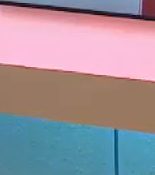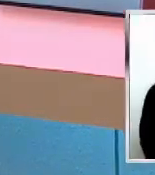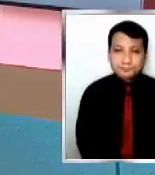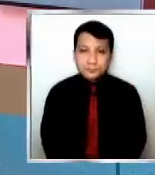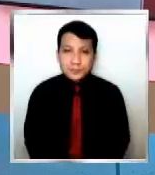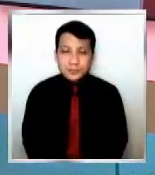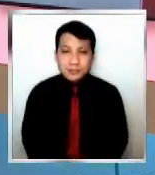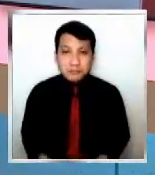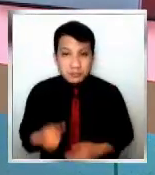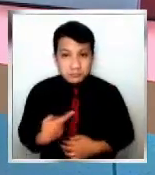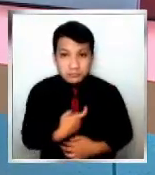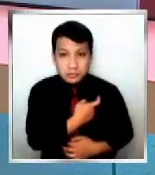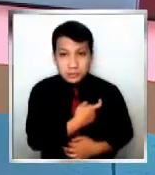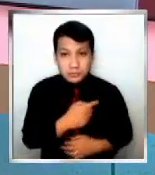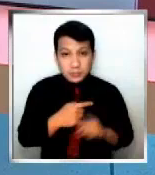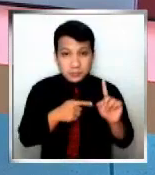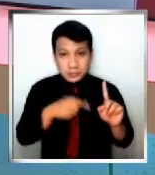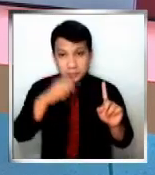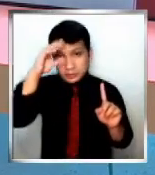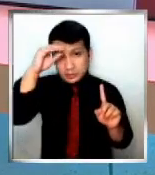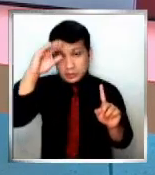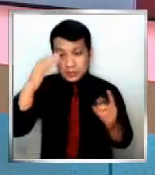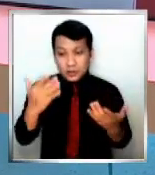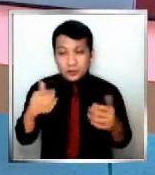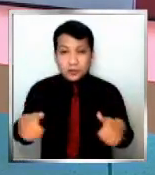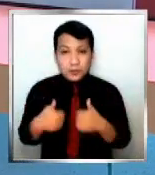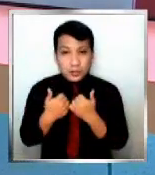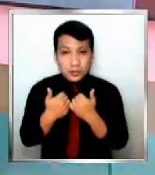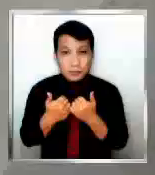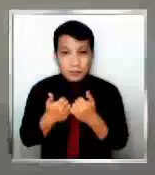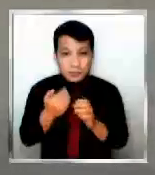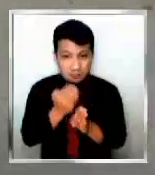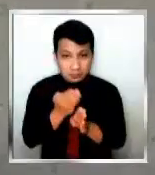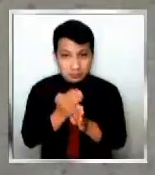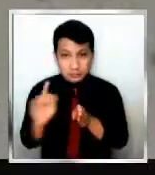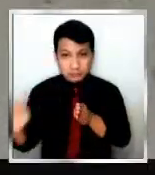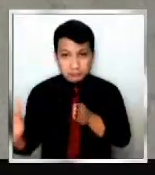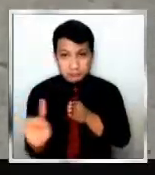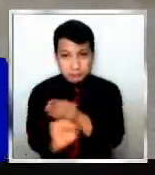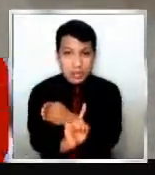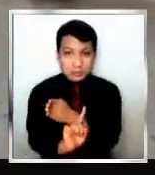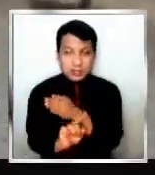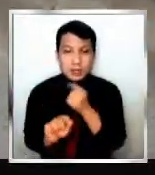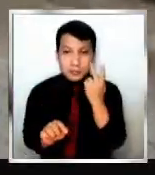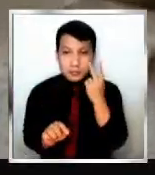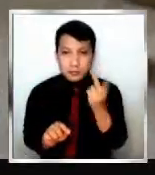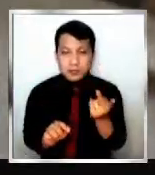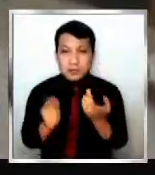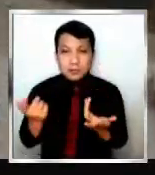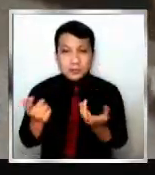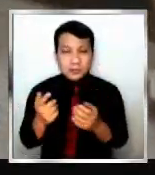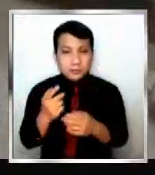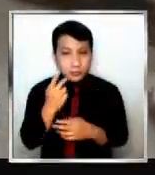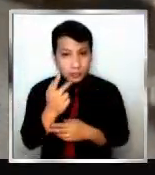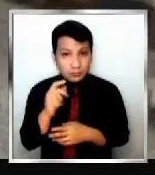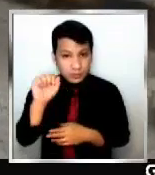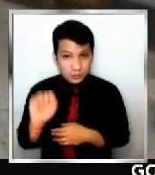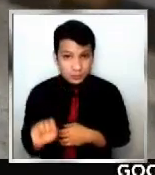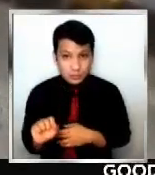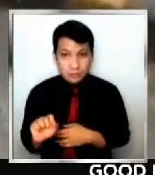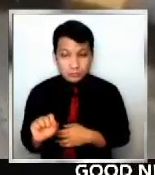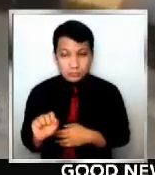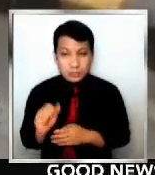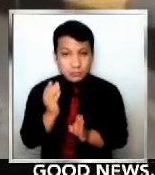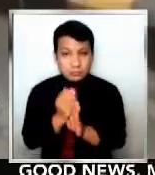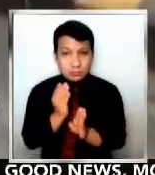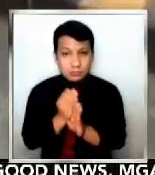Sugatan ang isang lalaki matapos mahagip na isang pampasaherong bus kanina. Ayon sa mga saksi, tumawid sa southbound lane ng EDSA bus carousel